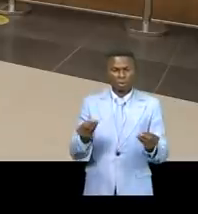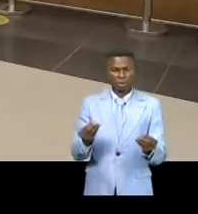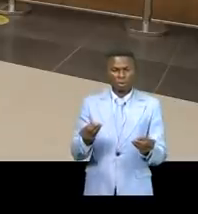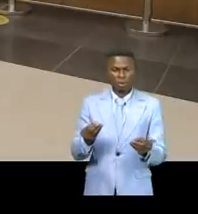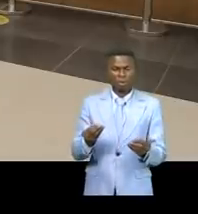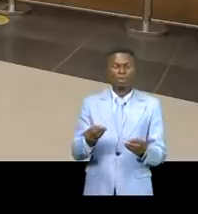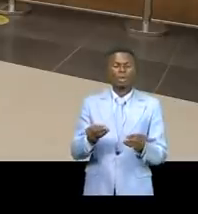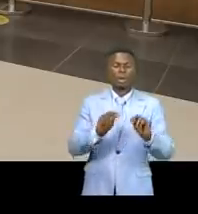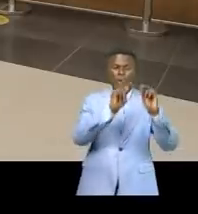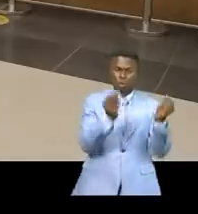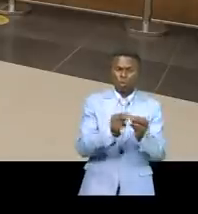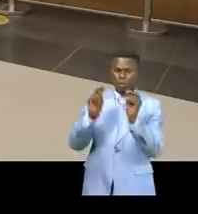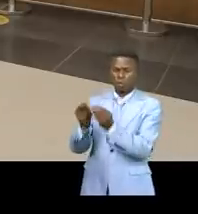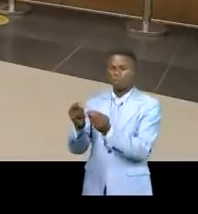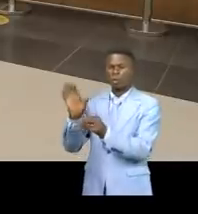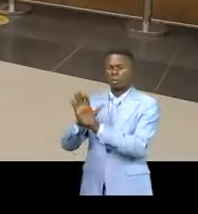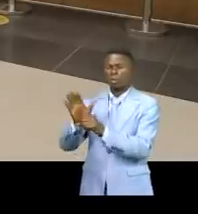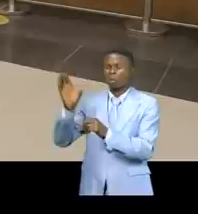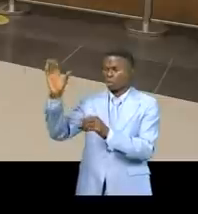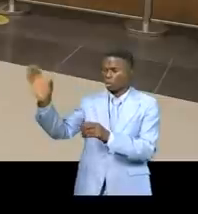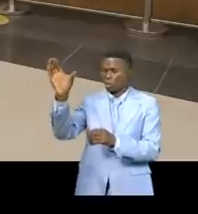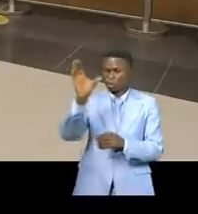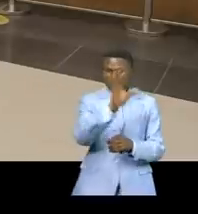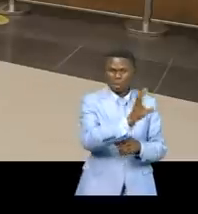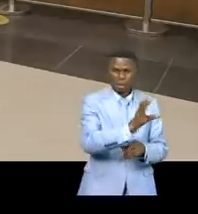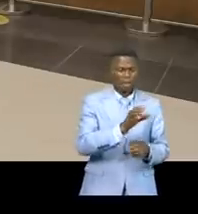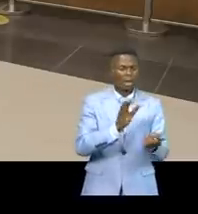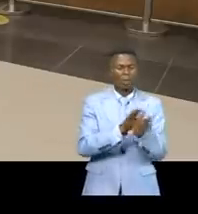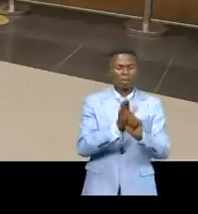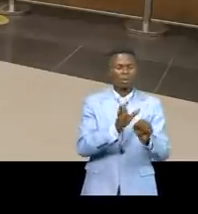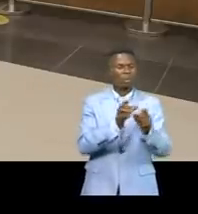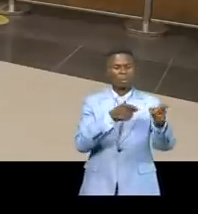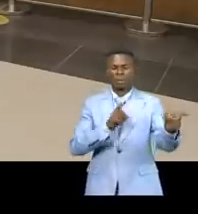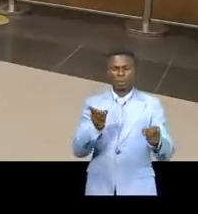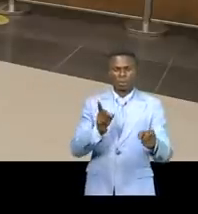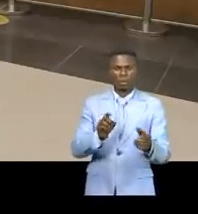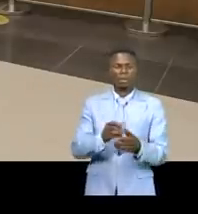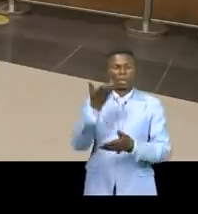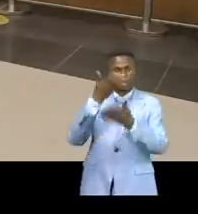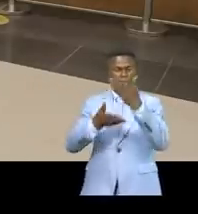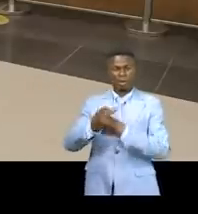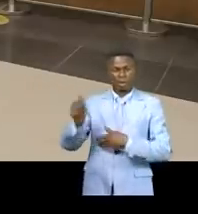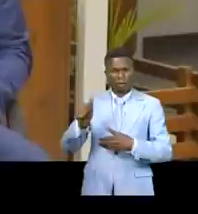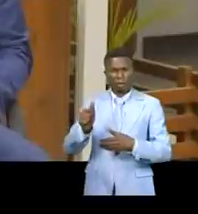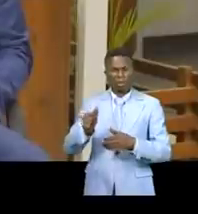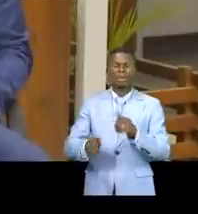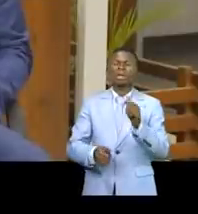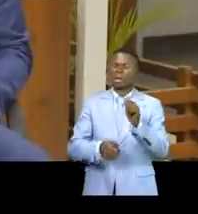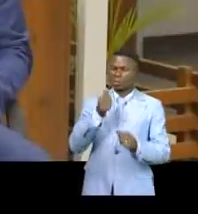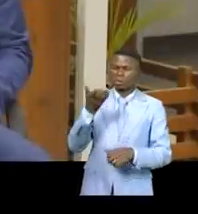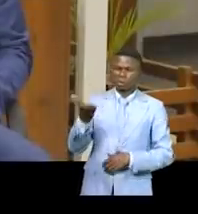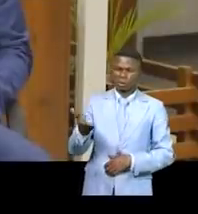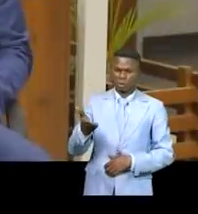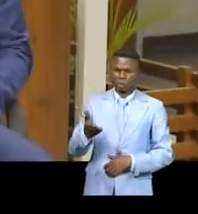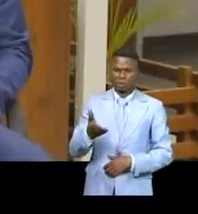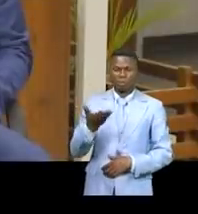les agences où il y a un grand nombre de personnes et pas assez d'ATM. Donc certaines transactions pourront se faire dans le hall des agences. Certes qu'il